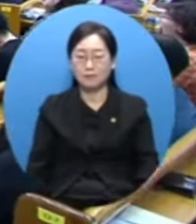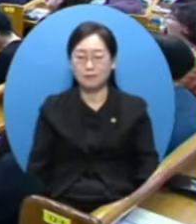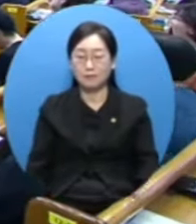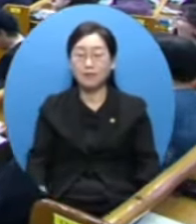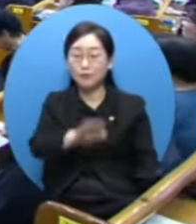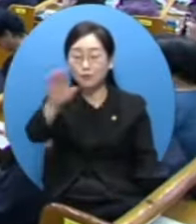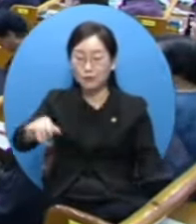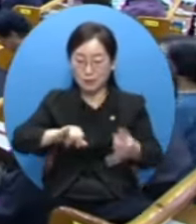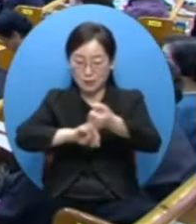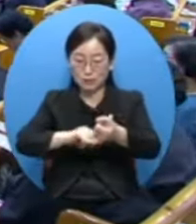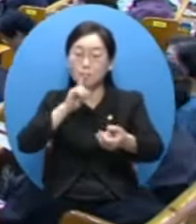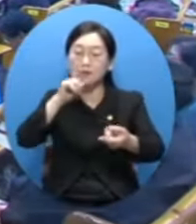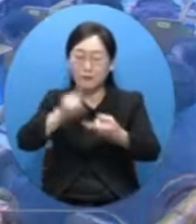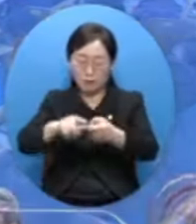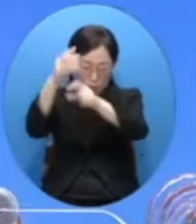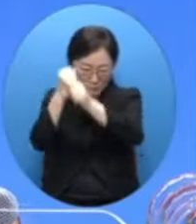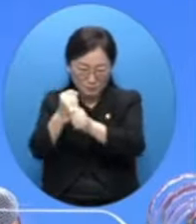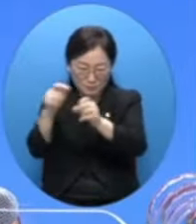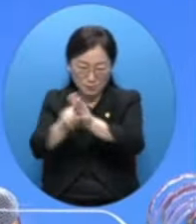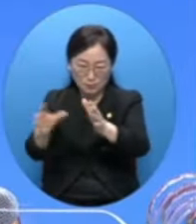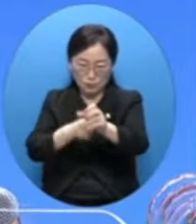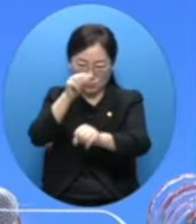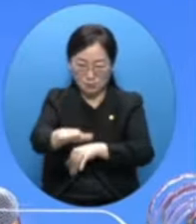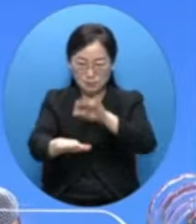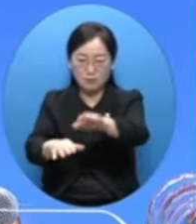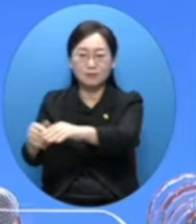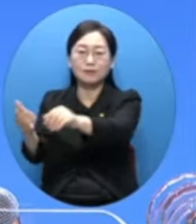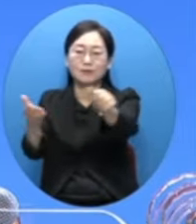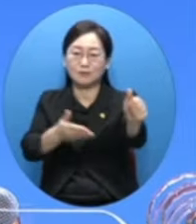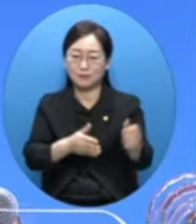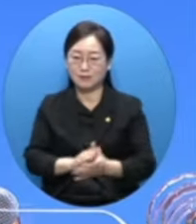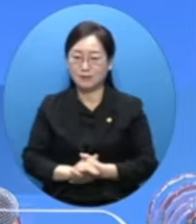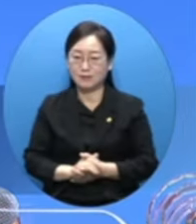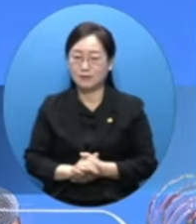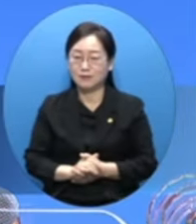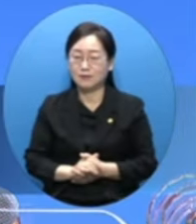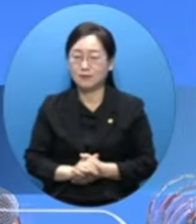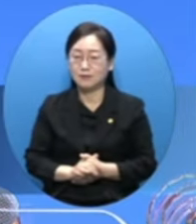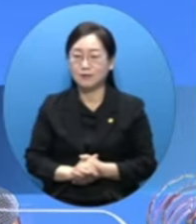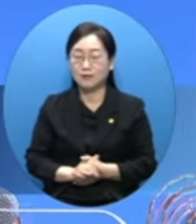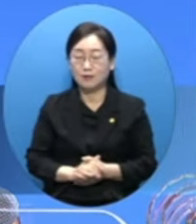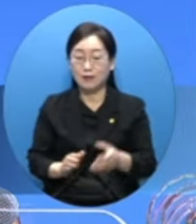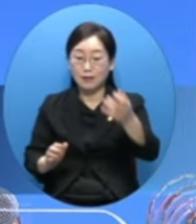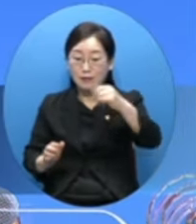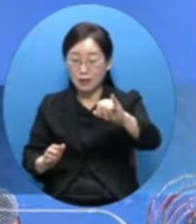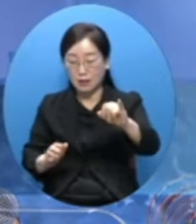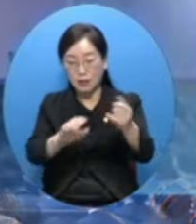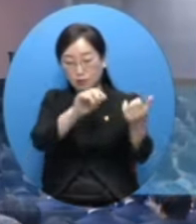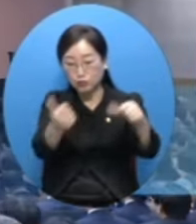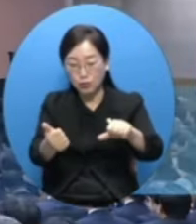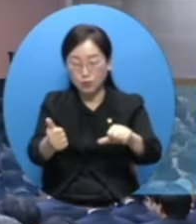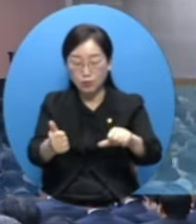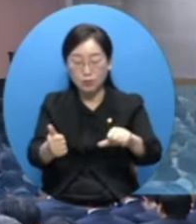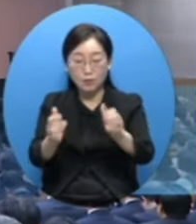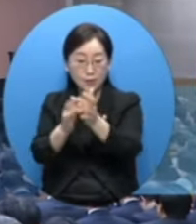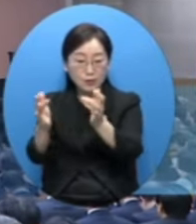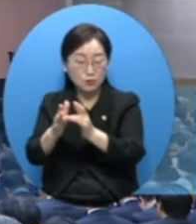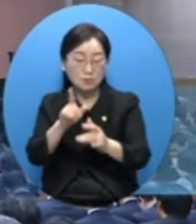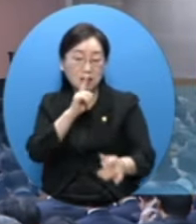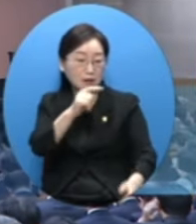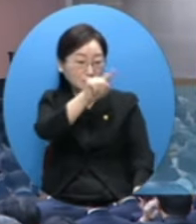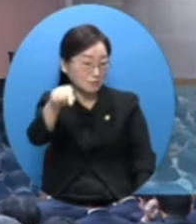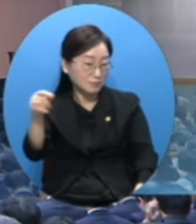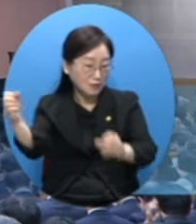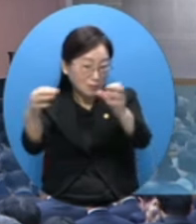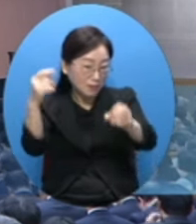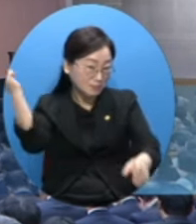우리는 약속의 말씀을 붙잡고 믿음으로 전진해 나가야 하는 것입니다. 아이가 죽었다는 얘기를 예수님 들으시고도 예수님은